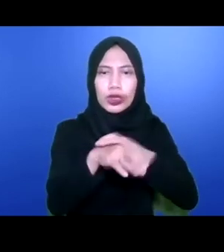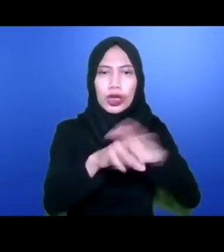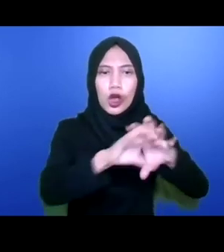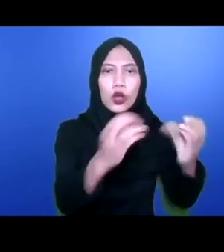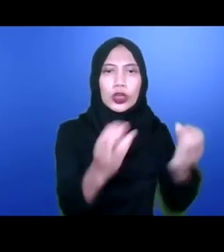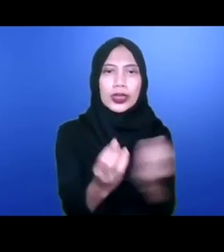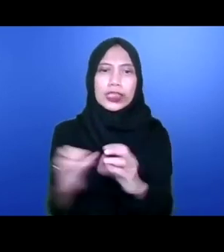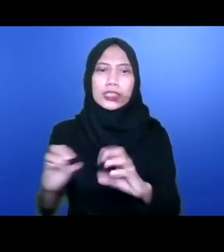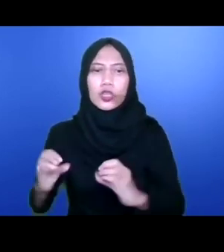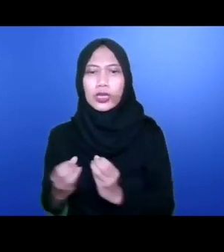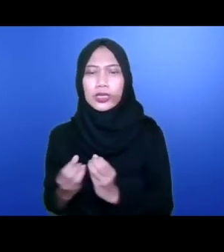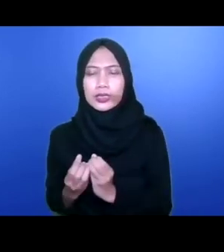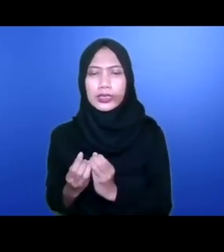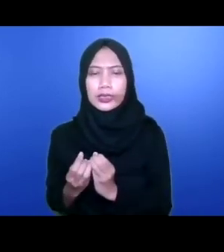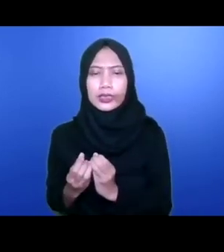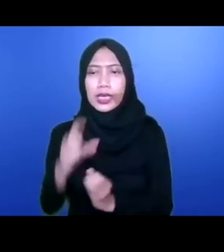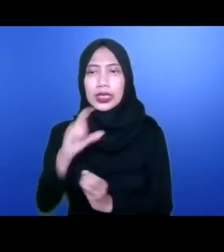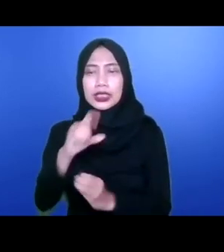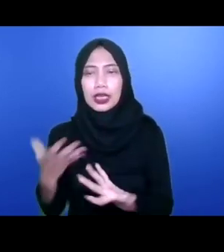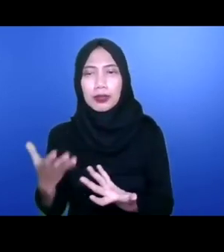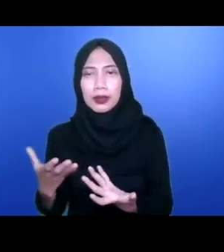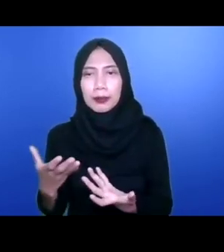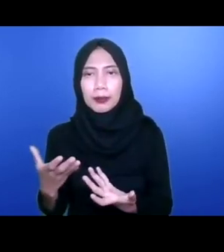testimoni. Cari leadernya,